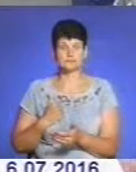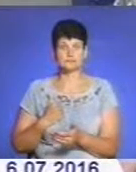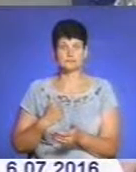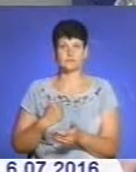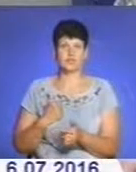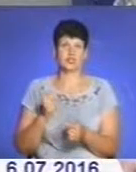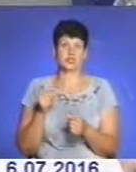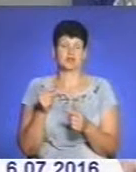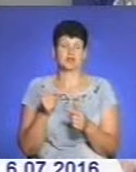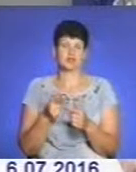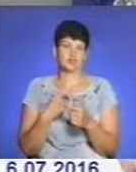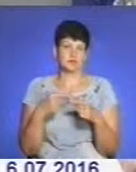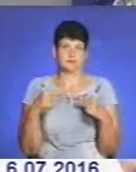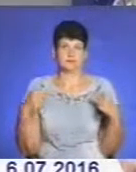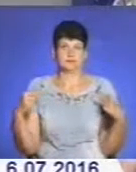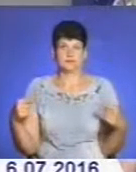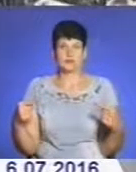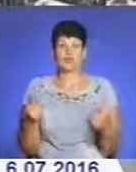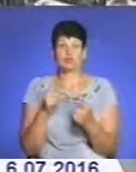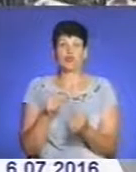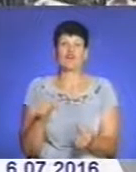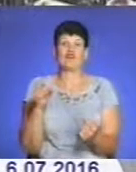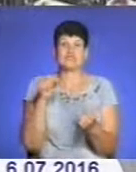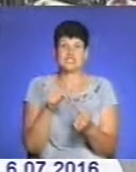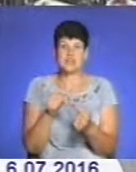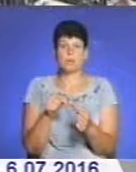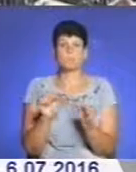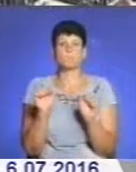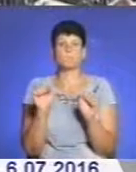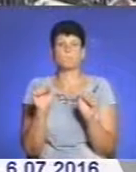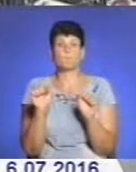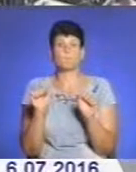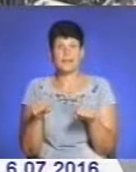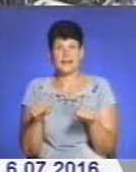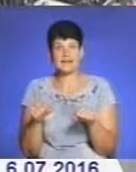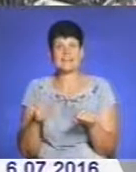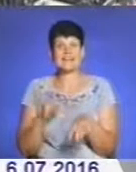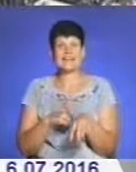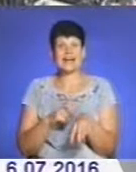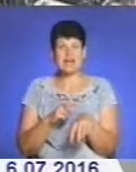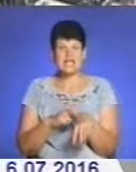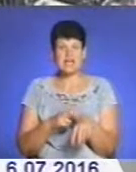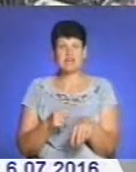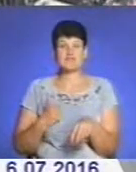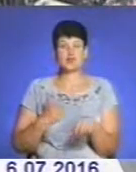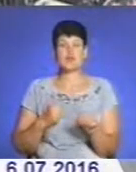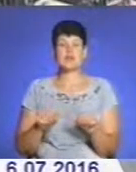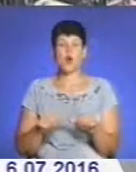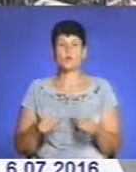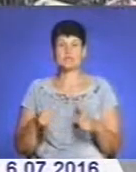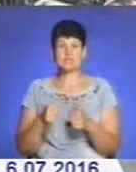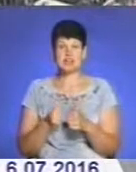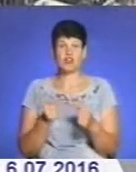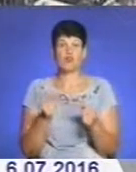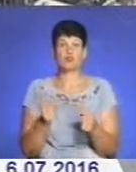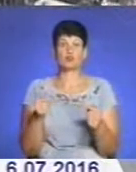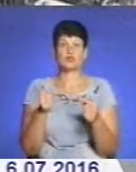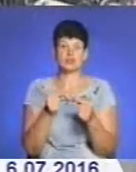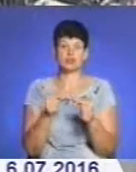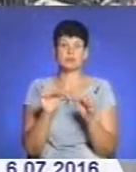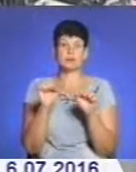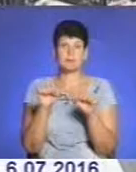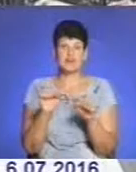чи нацгвардійців і так далі. Тому визначають придатність, ще раз наголошую, лікарі, а військові комісари, відповідності до придатності молодих